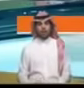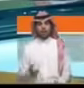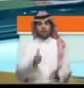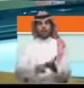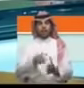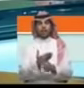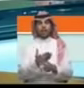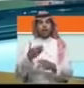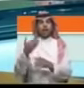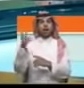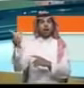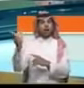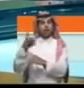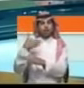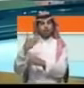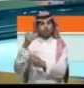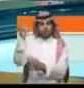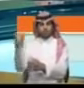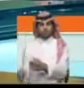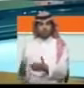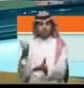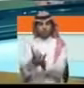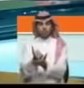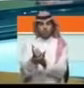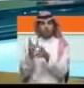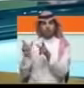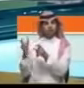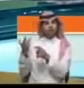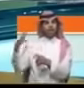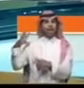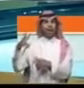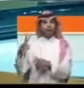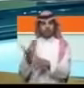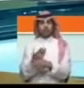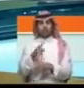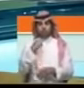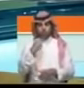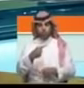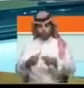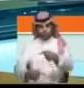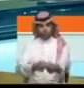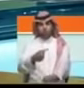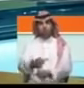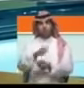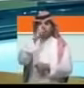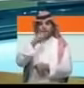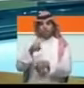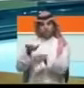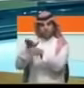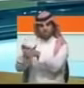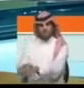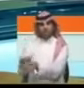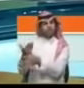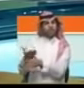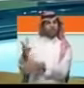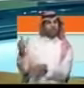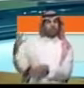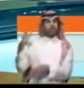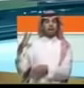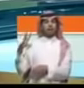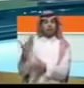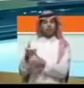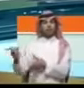أكد المبعوث الأمريكي الخاص بشأن إيران براين هوك على أن بلاده ستواصل الضغط على إيران لدورها السلبي في زعزعة استقرار الشرق